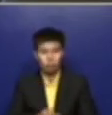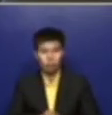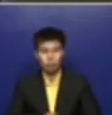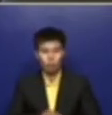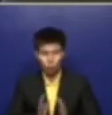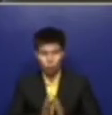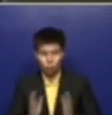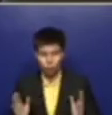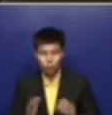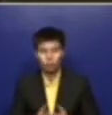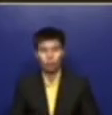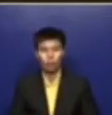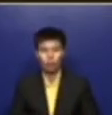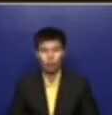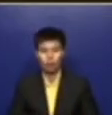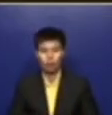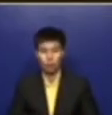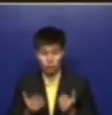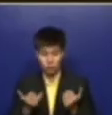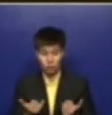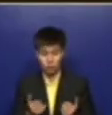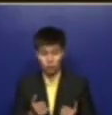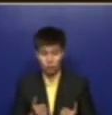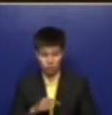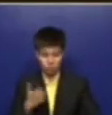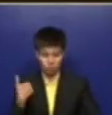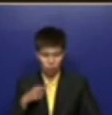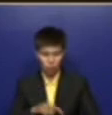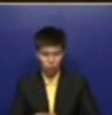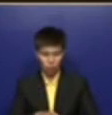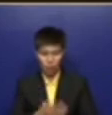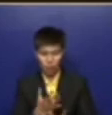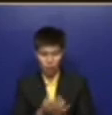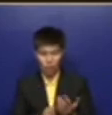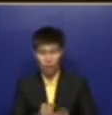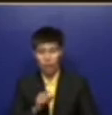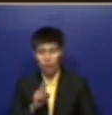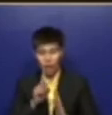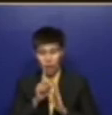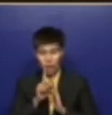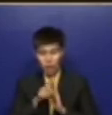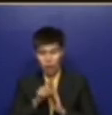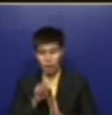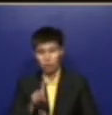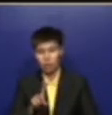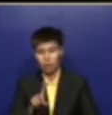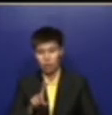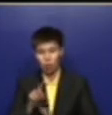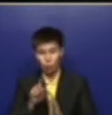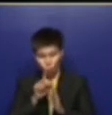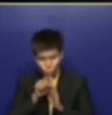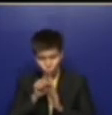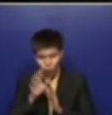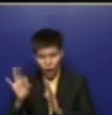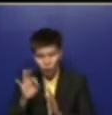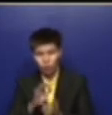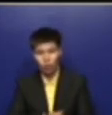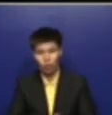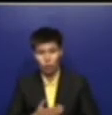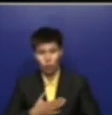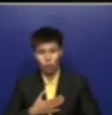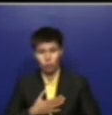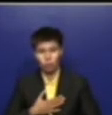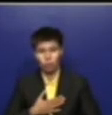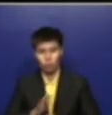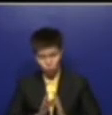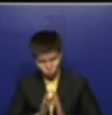หมอ เหลือเวลา1นาทีกับ19นาทีนะวินาทีนะครับเชิญครับ ท่านประธานที่เคารพชนน่านศิษย์แก้วเพื่อไทยจังหวัดน่านขอบพระคุณท่